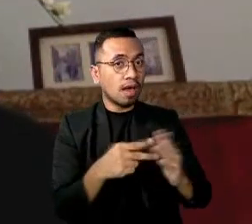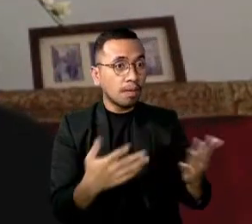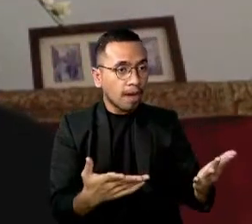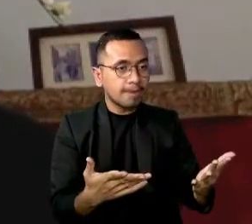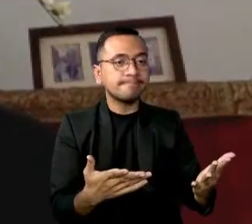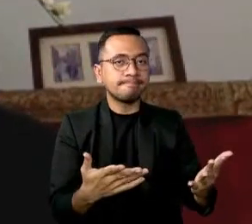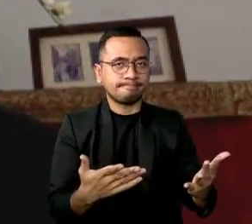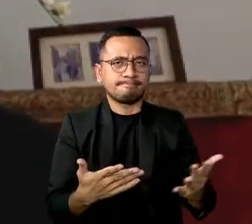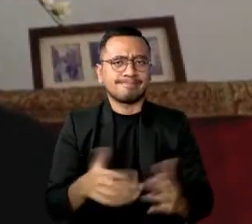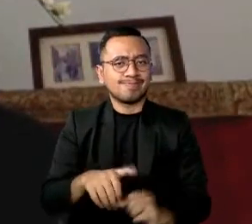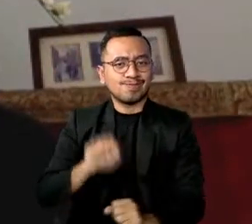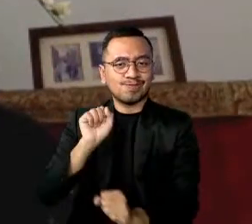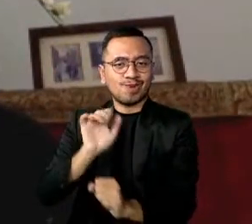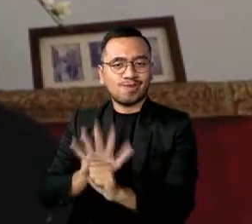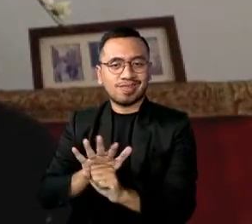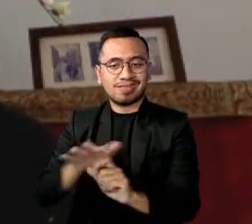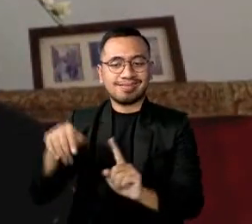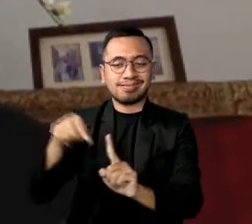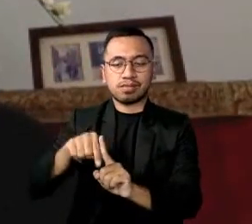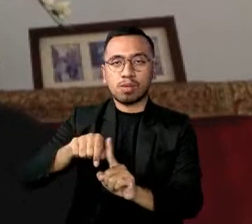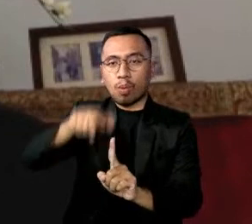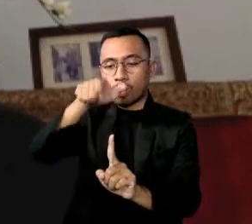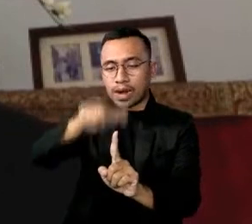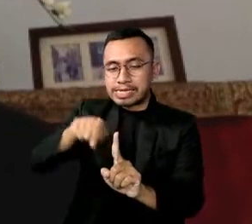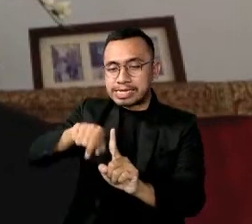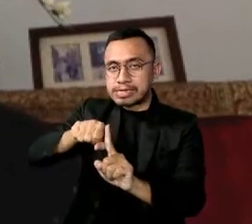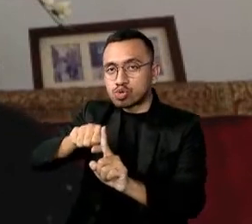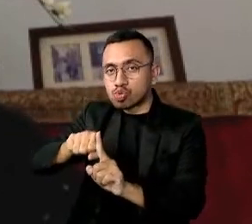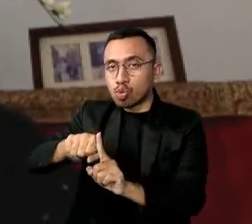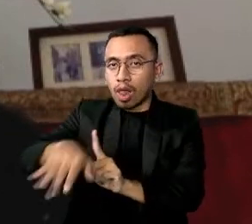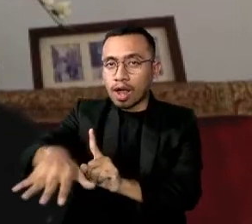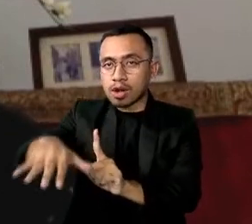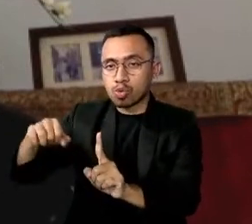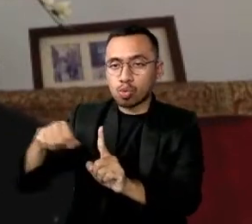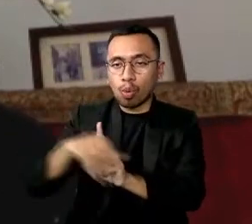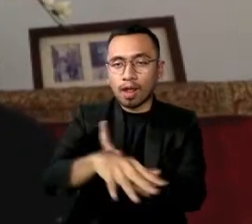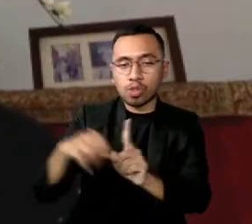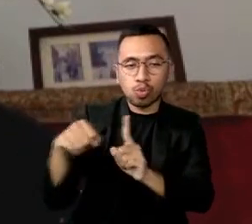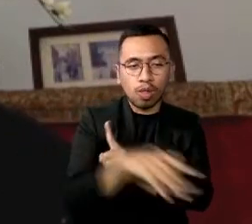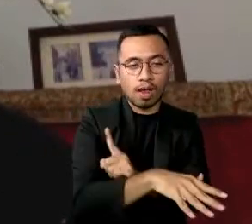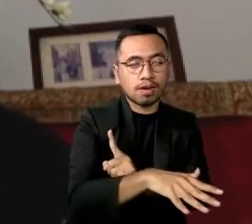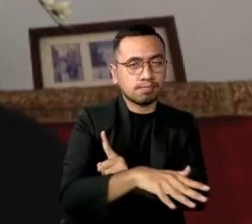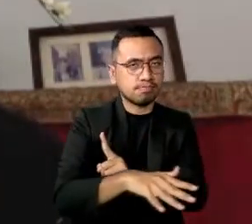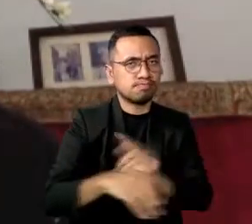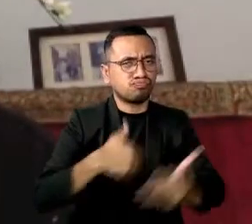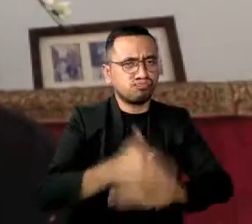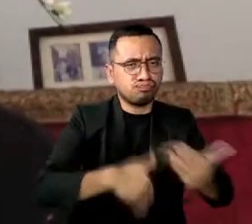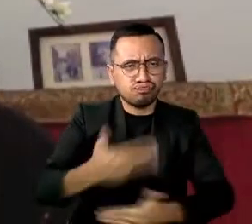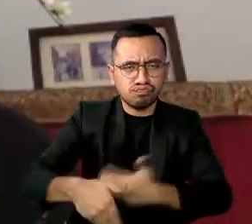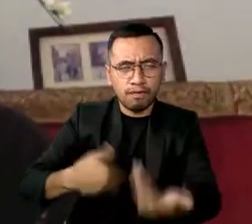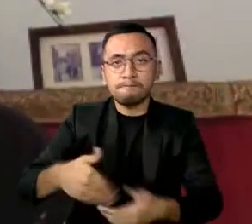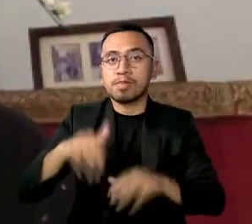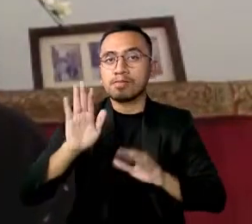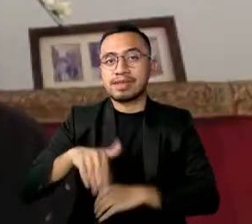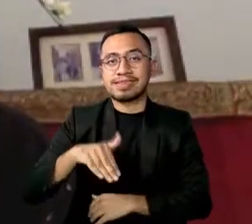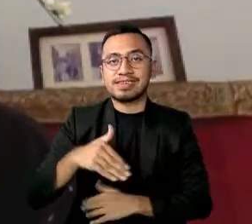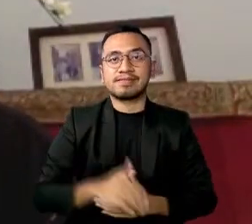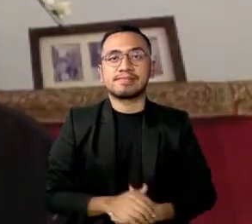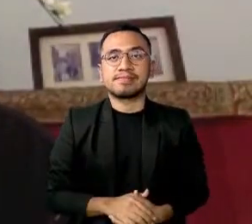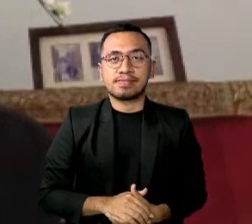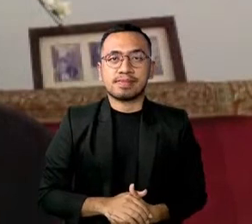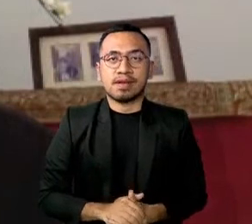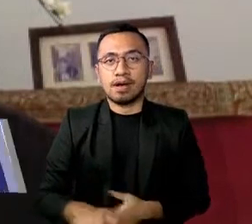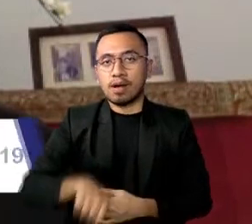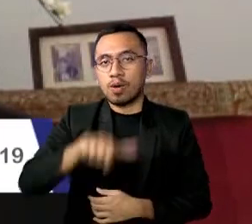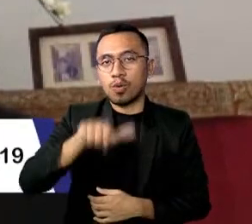penularan di.ulu itu masih berlangsung ya jadi kontak dan kemudian yang sakit